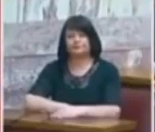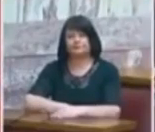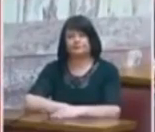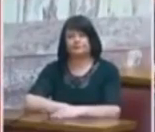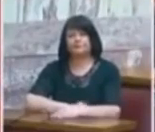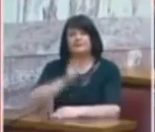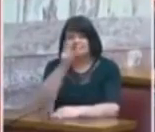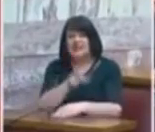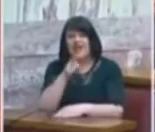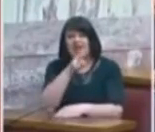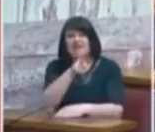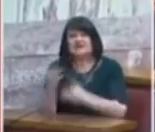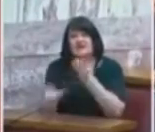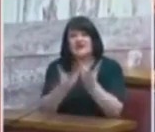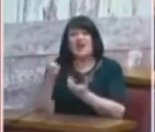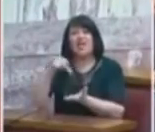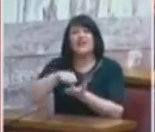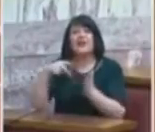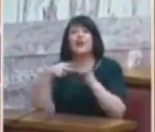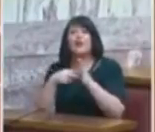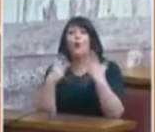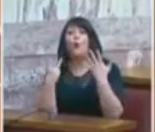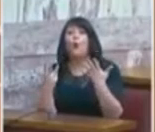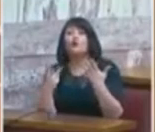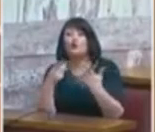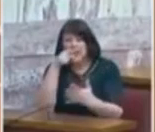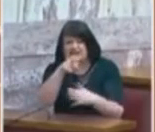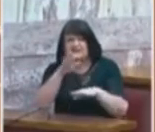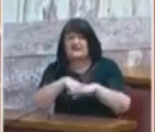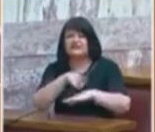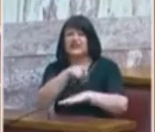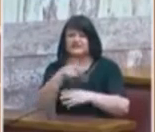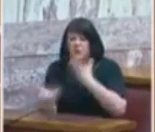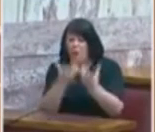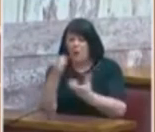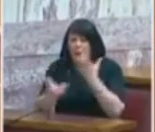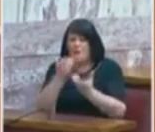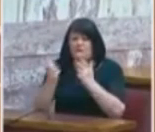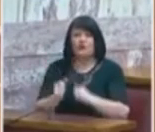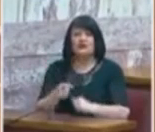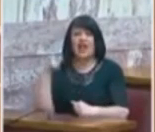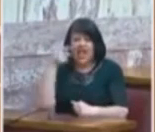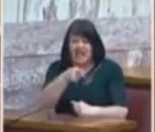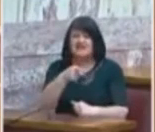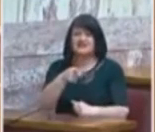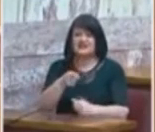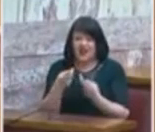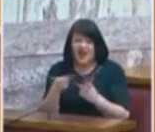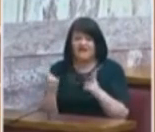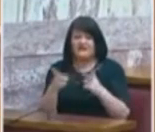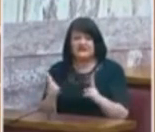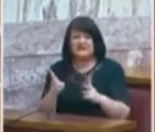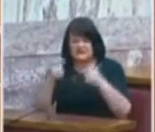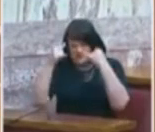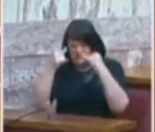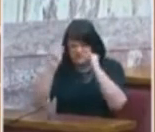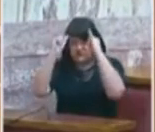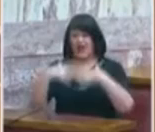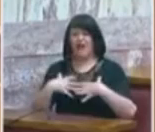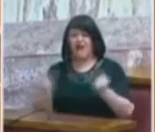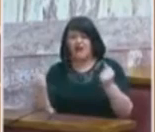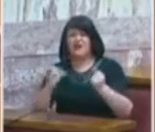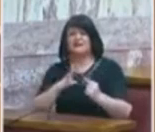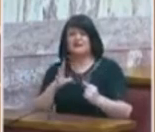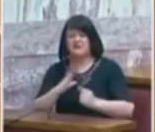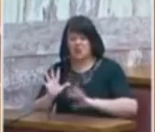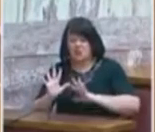Εσείς κάψατε την Αθήνα το 2008. Εσείς χαϊδέψατε και αποθρασίρατε τους αγανακτισμένους